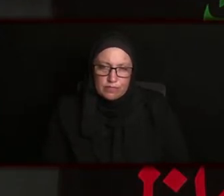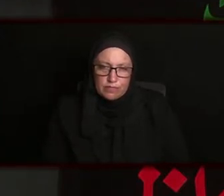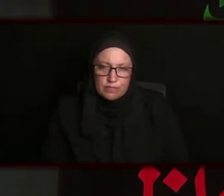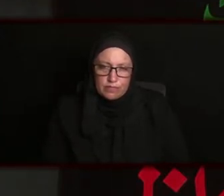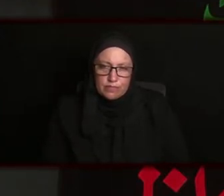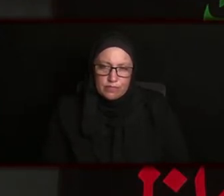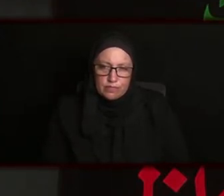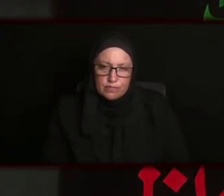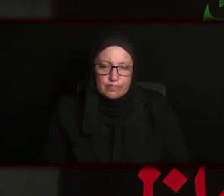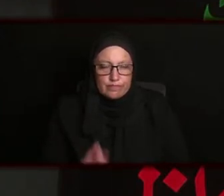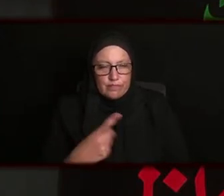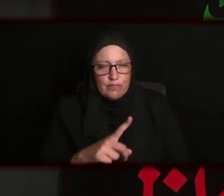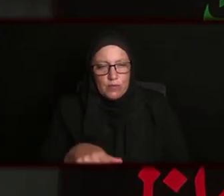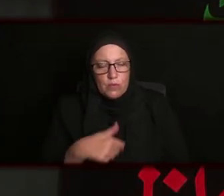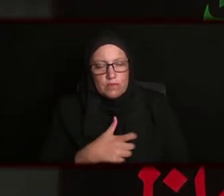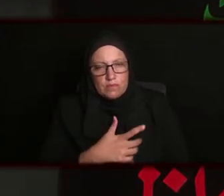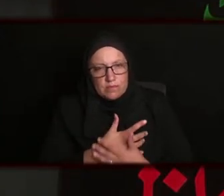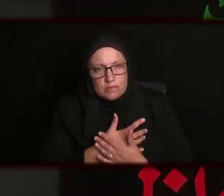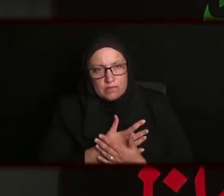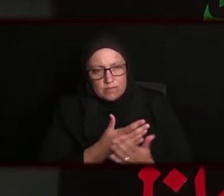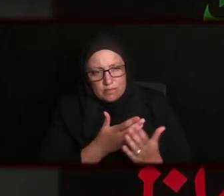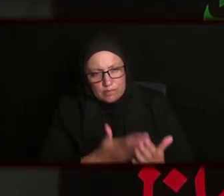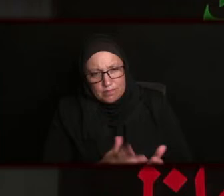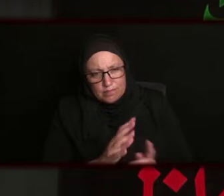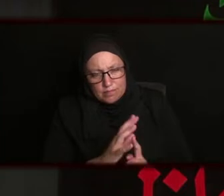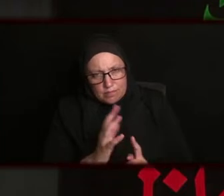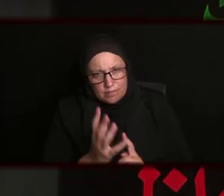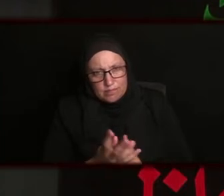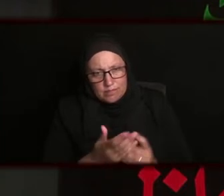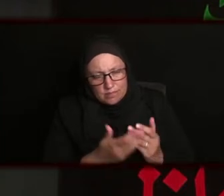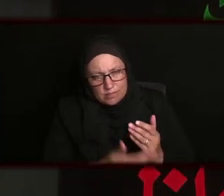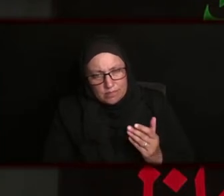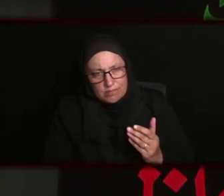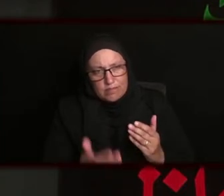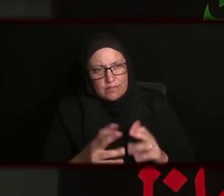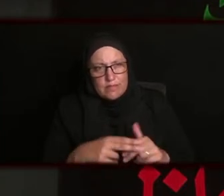وحبيب قلوبنا أبي